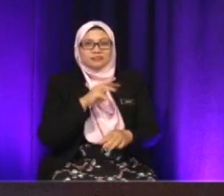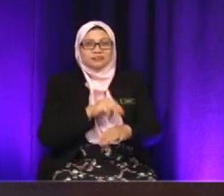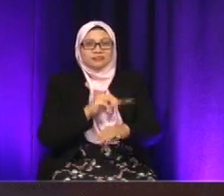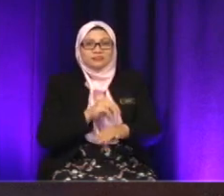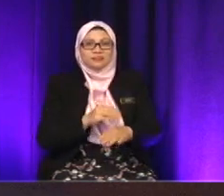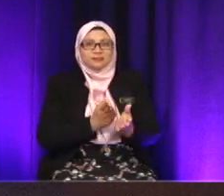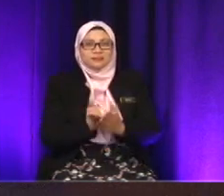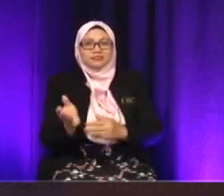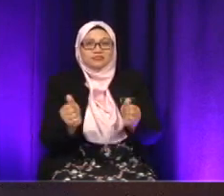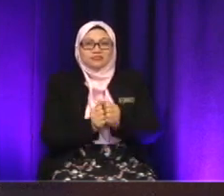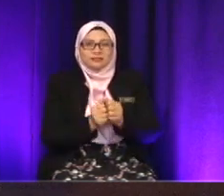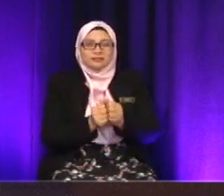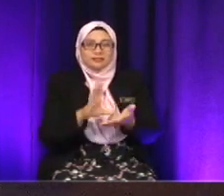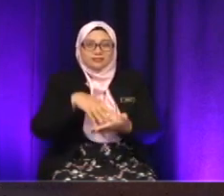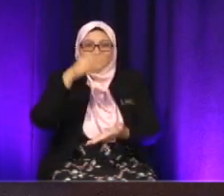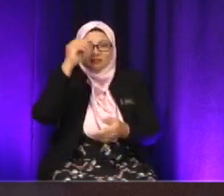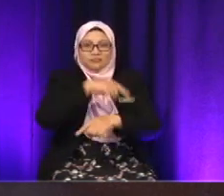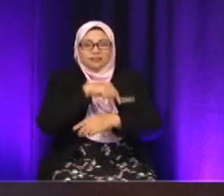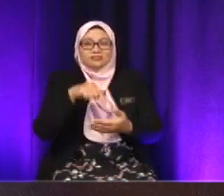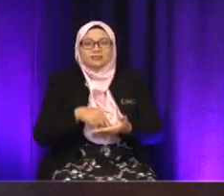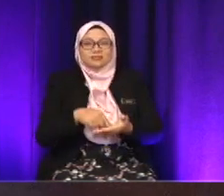dengan sesi pembelajaran